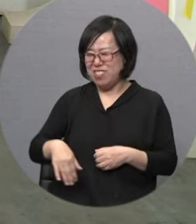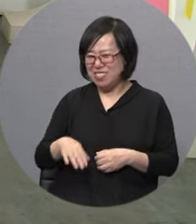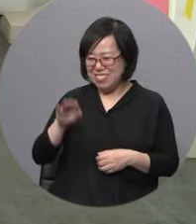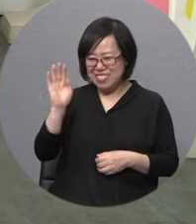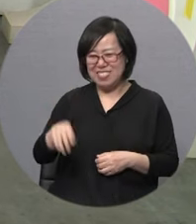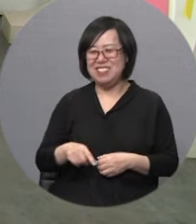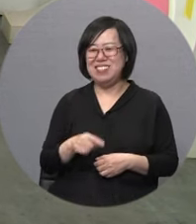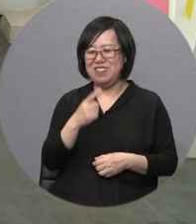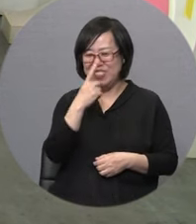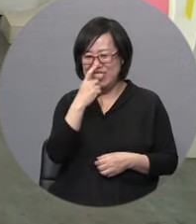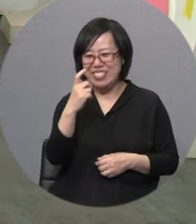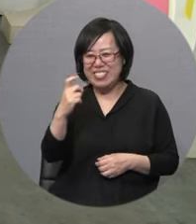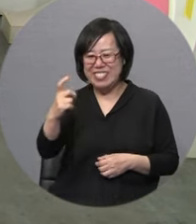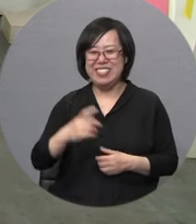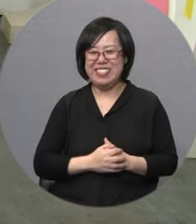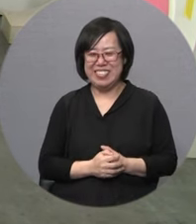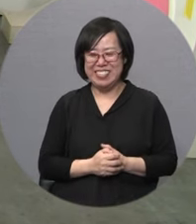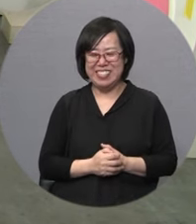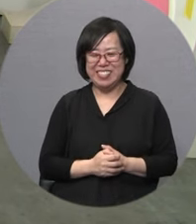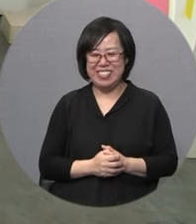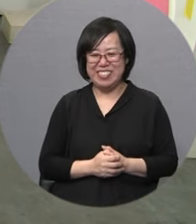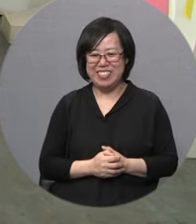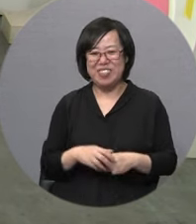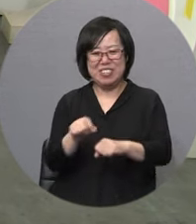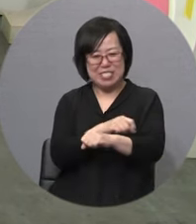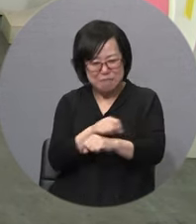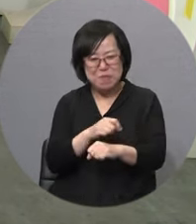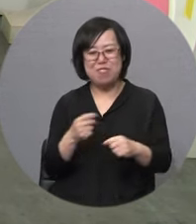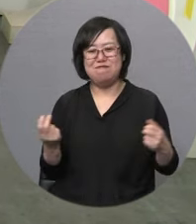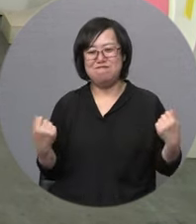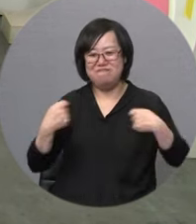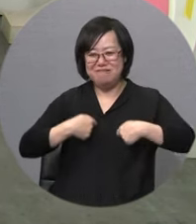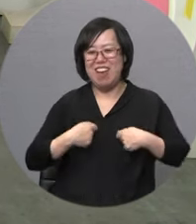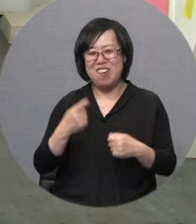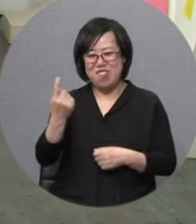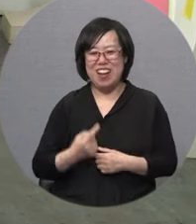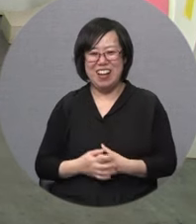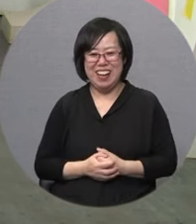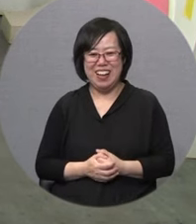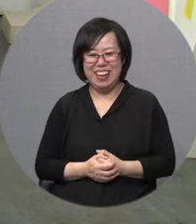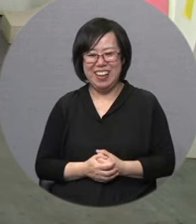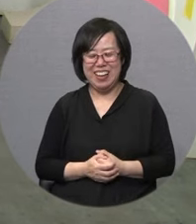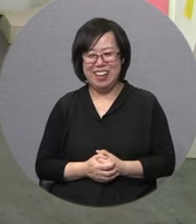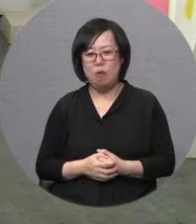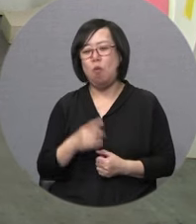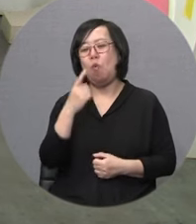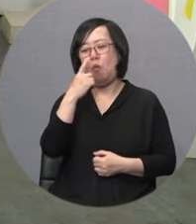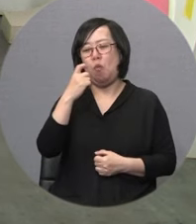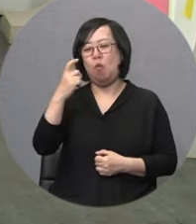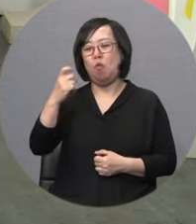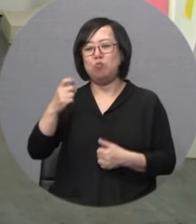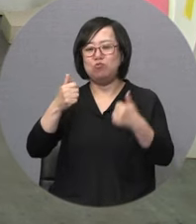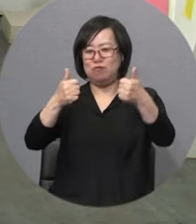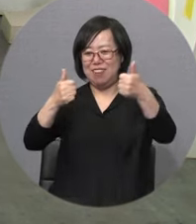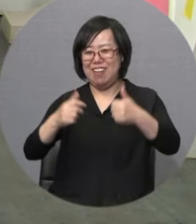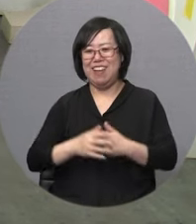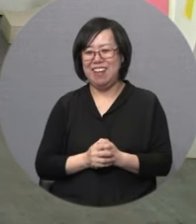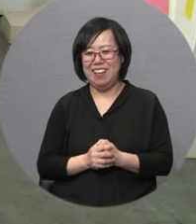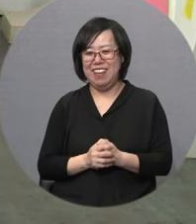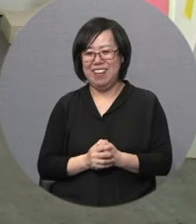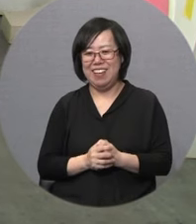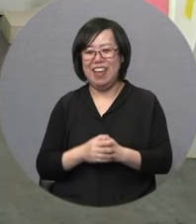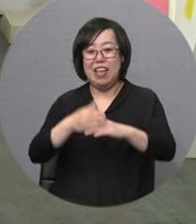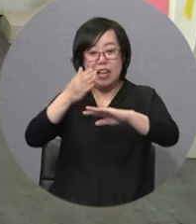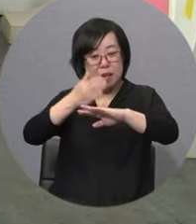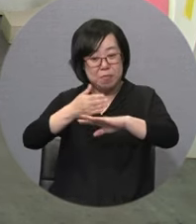예. 오늘 특별히 입고 나왔습니다. 네. 아, 잘하셨네. 너무 멋있어. 너무 멋있어. 네, 아무쪼록 하여튼 감사드리고요. 오케이.